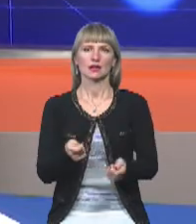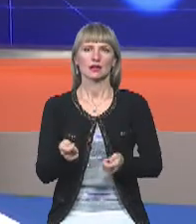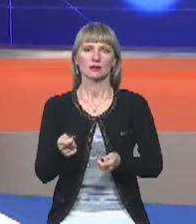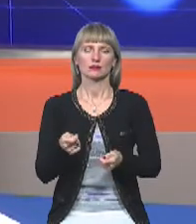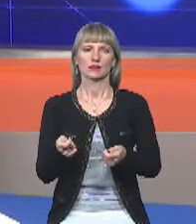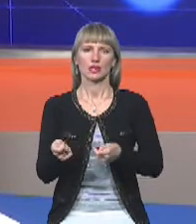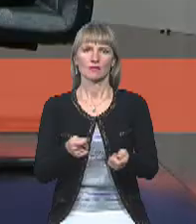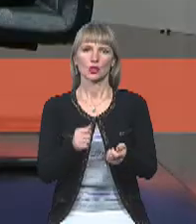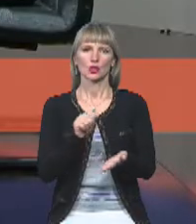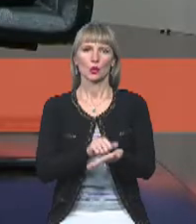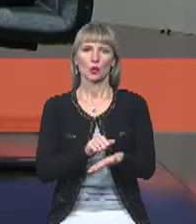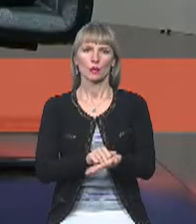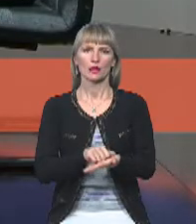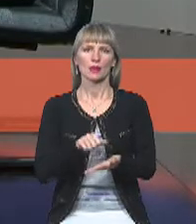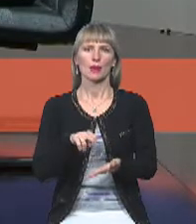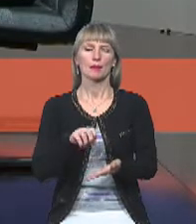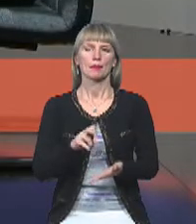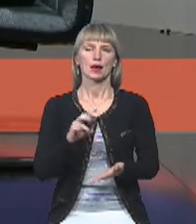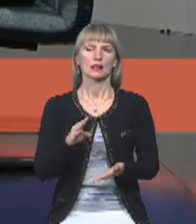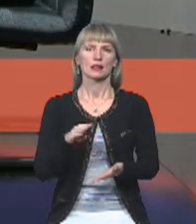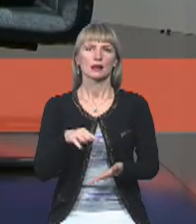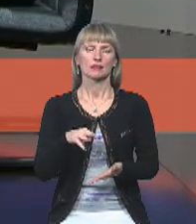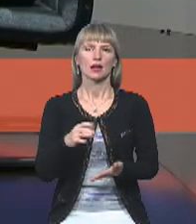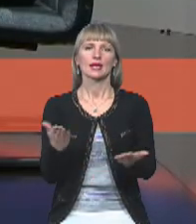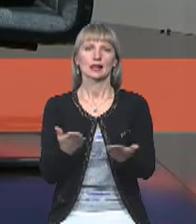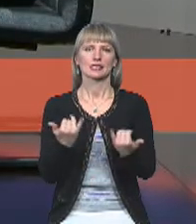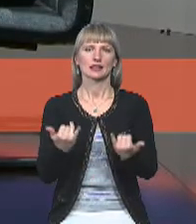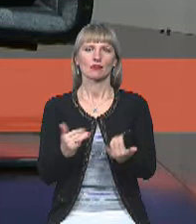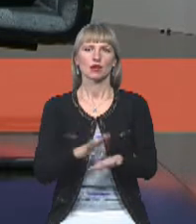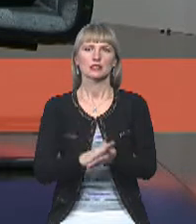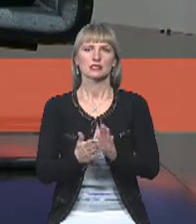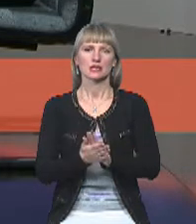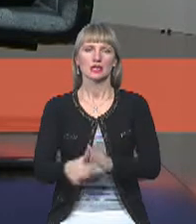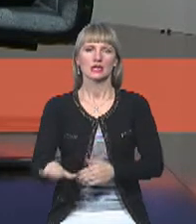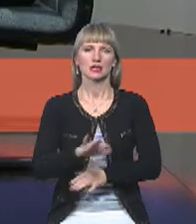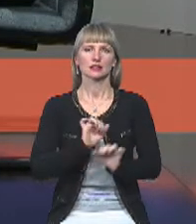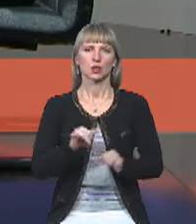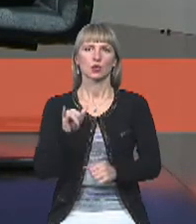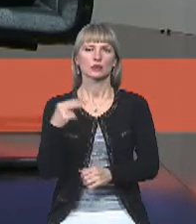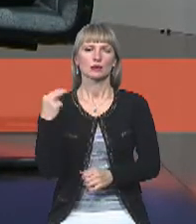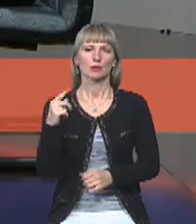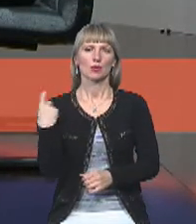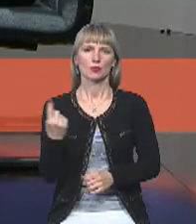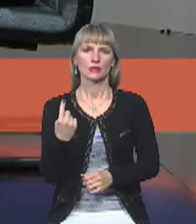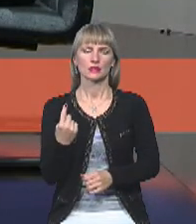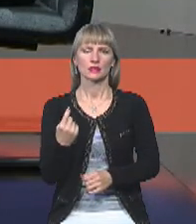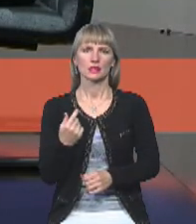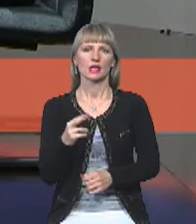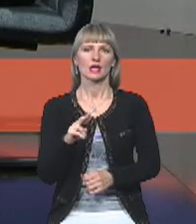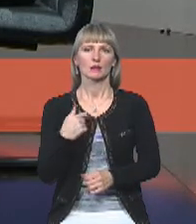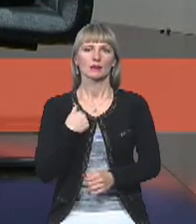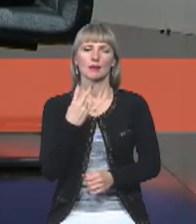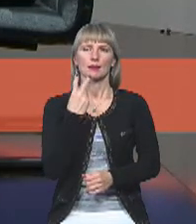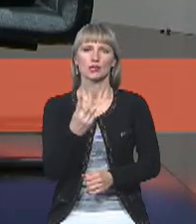документів. Пане Іване, а який на сьогоднішній день стан територіальної оборони у Запорізькій області? Як ми